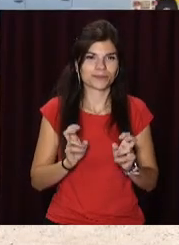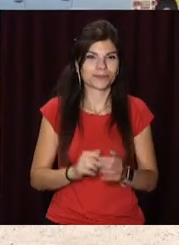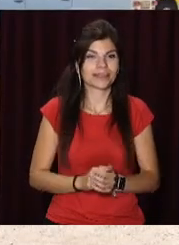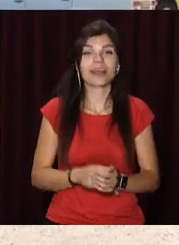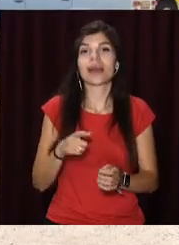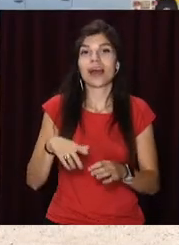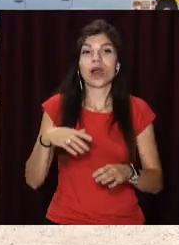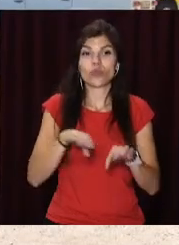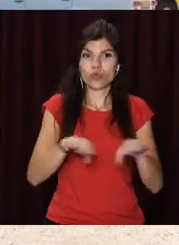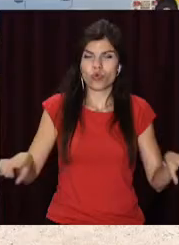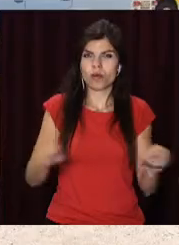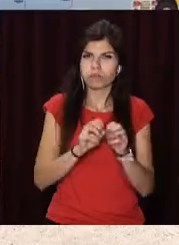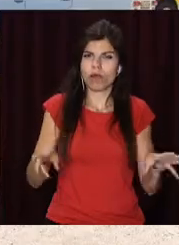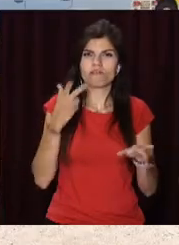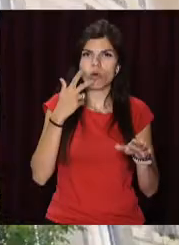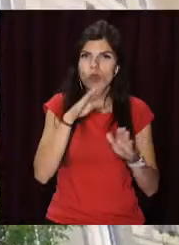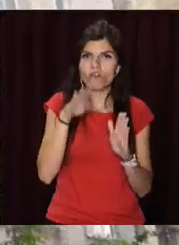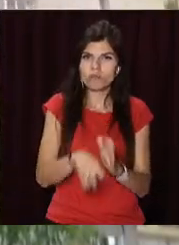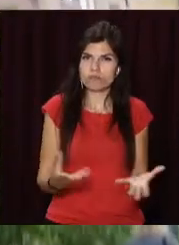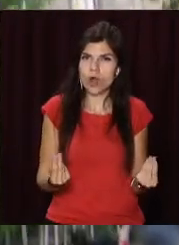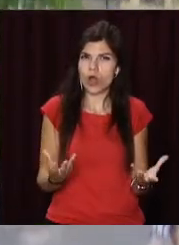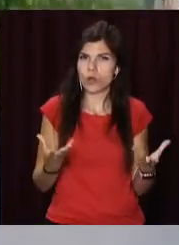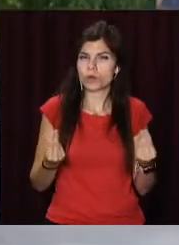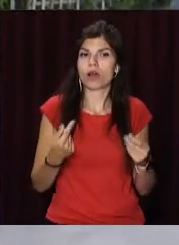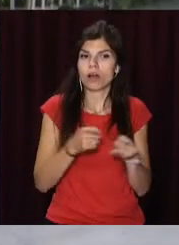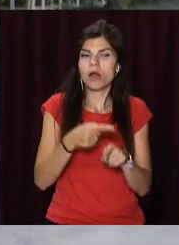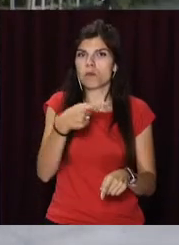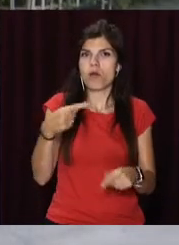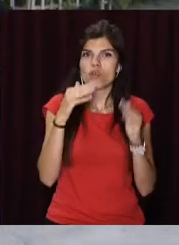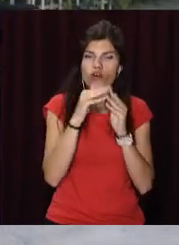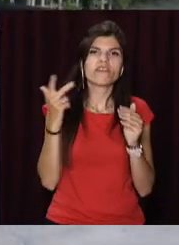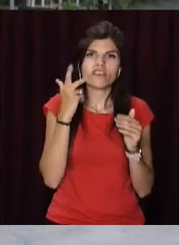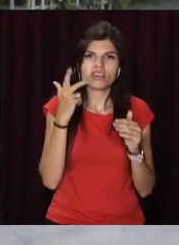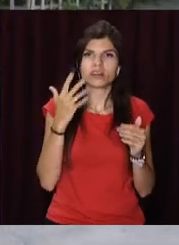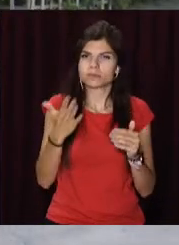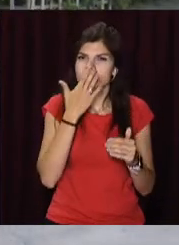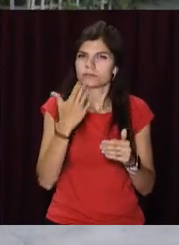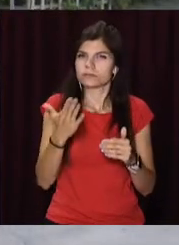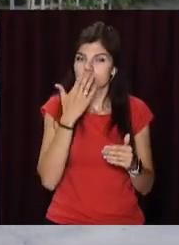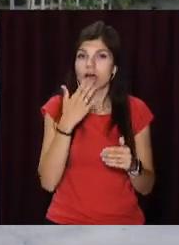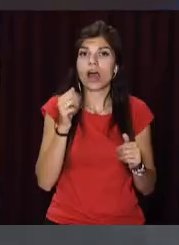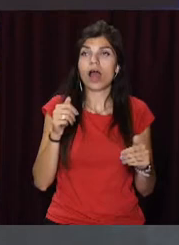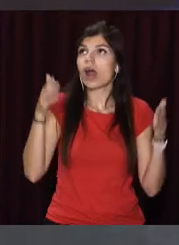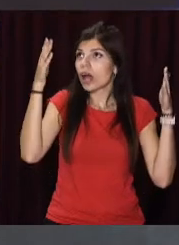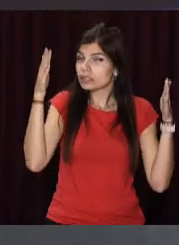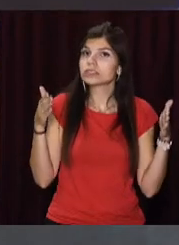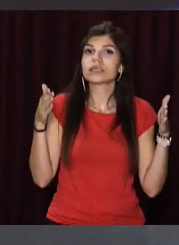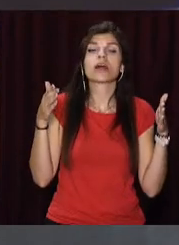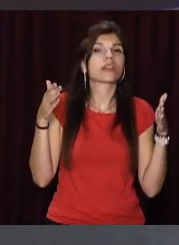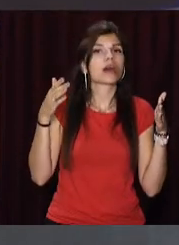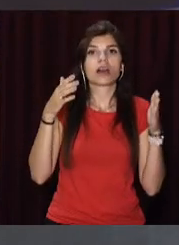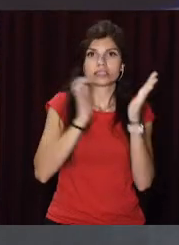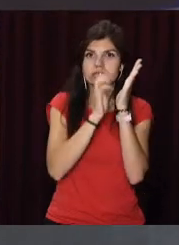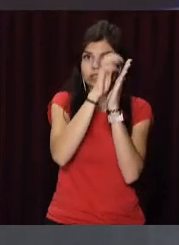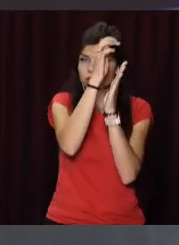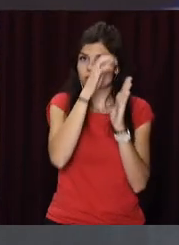Труби проривало, підвал підтоплювало. І через це на перших поверхах будинку постійно стояв сморід, а зі стін не сходила пліснява,